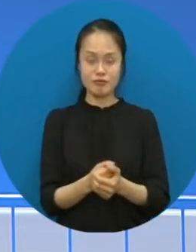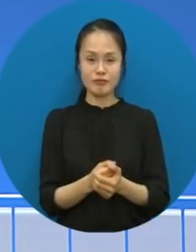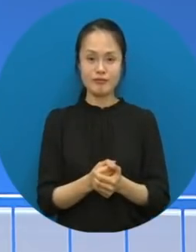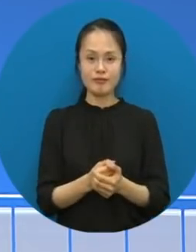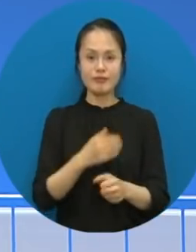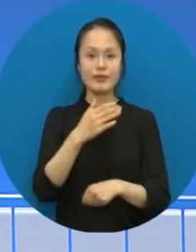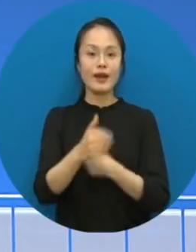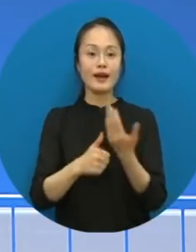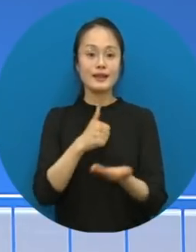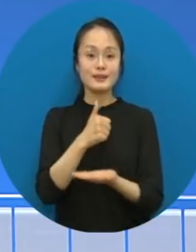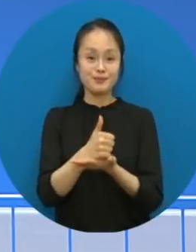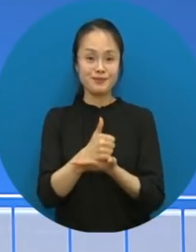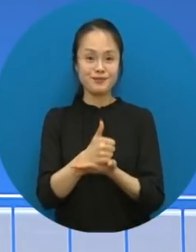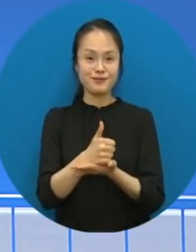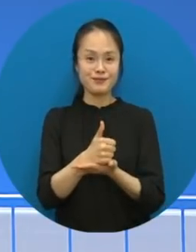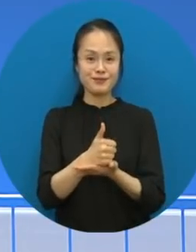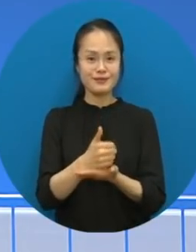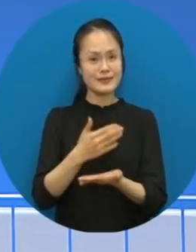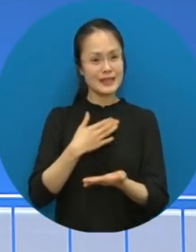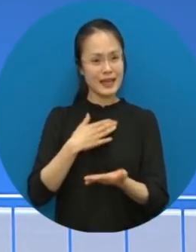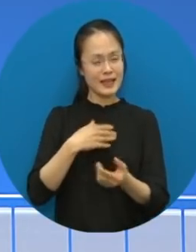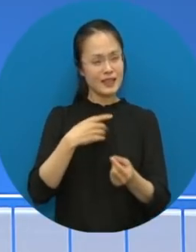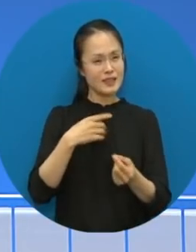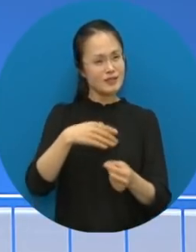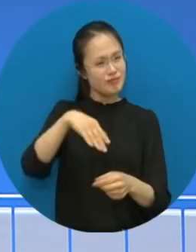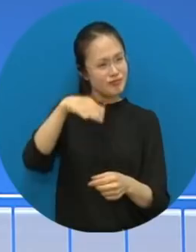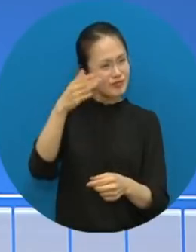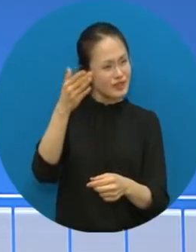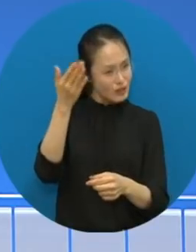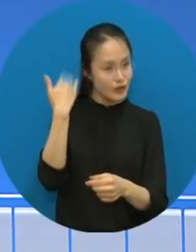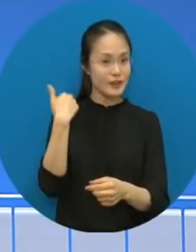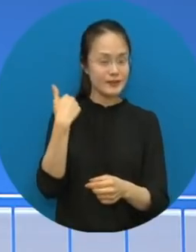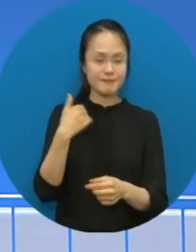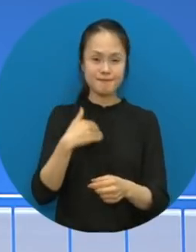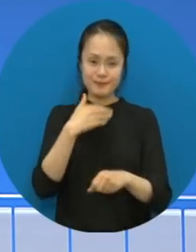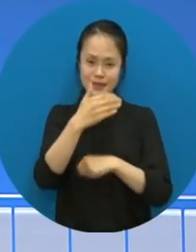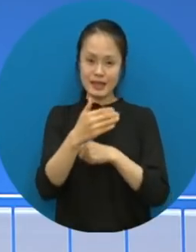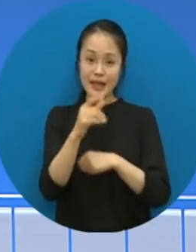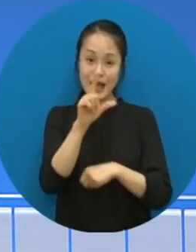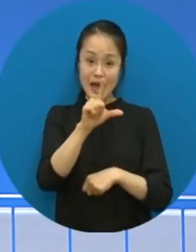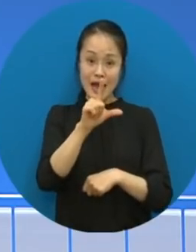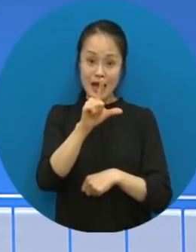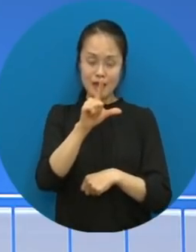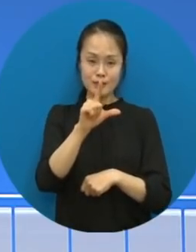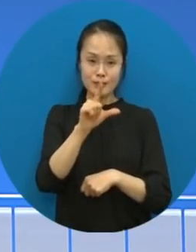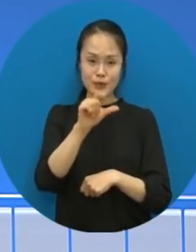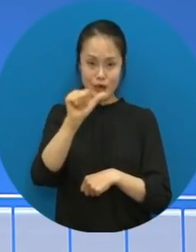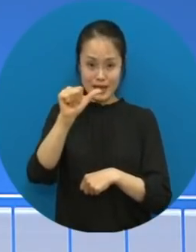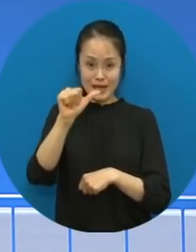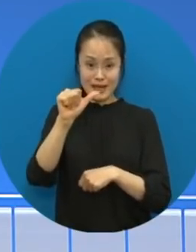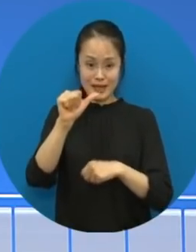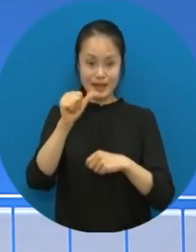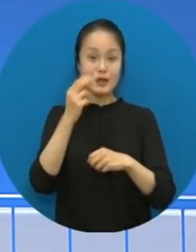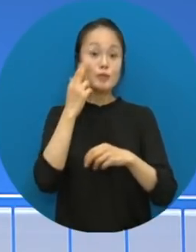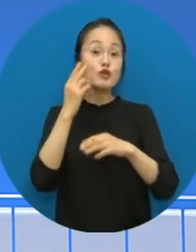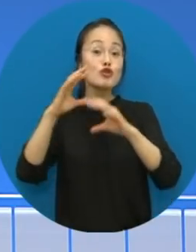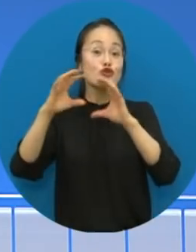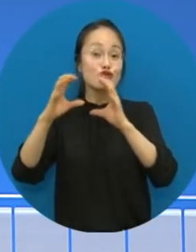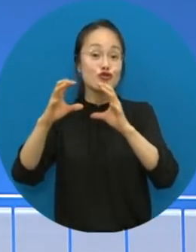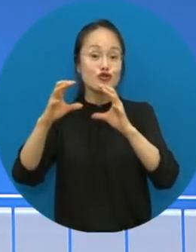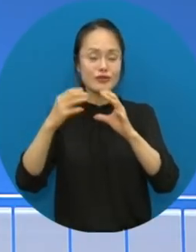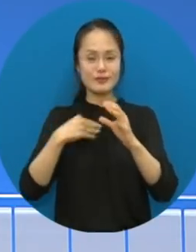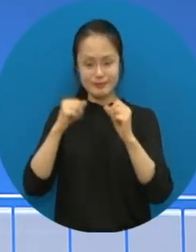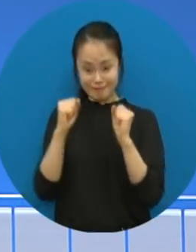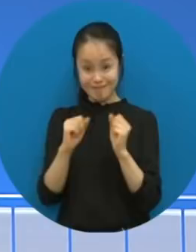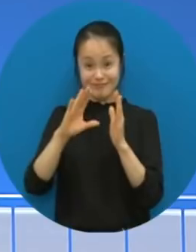하나님께서 제일 처음에 LA에서 하나님의 거룩한 말씀을 정말 매 시간마다 매번 하나님의 말씀을